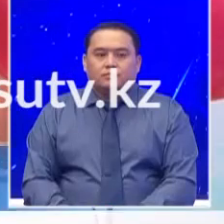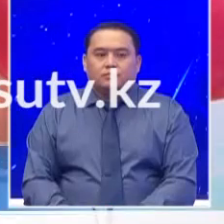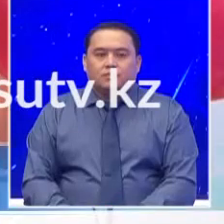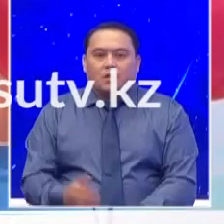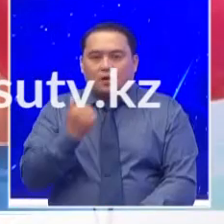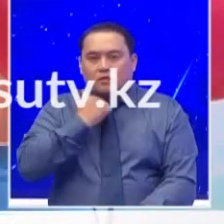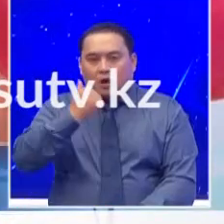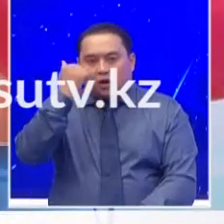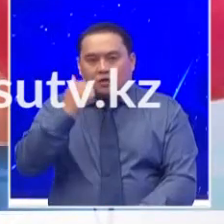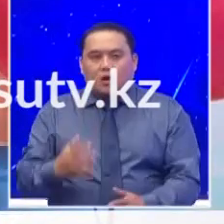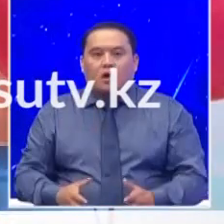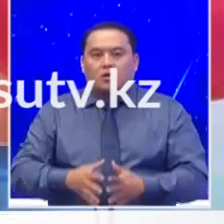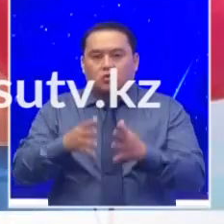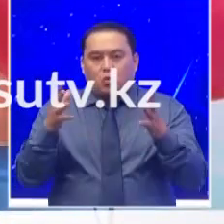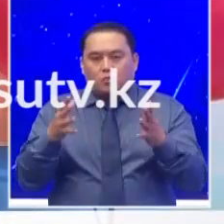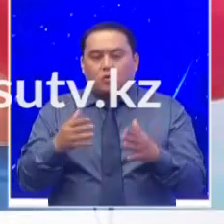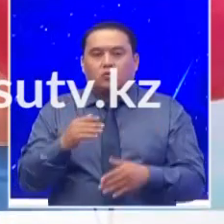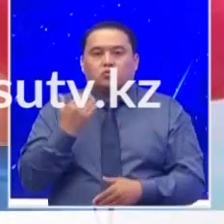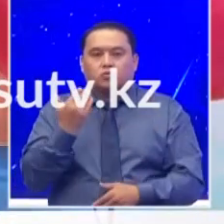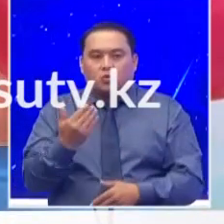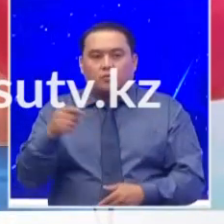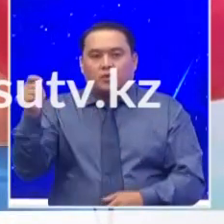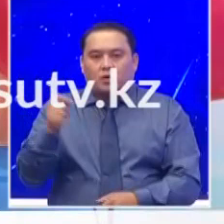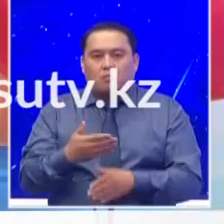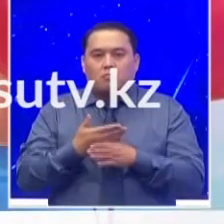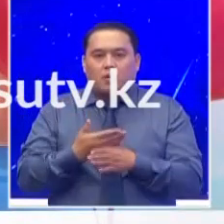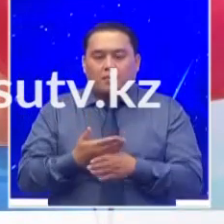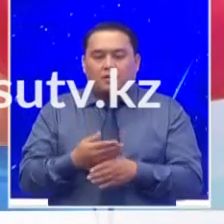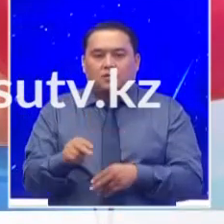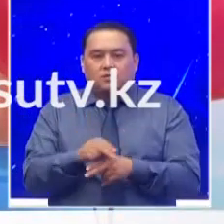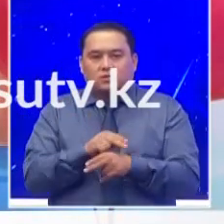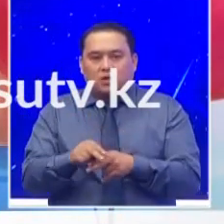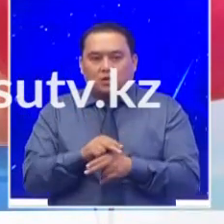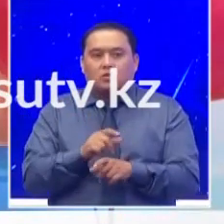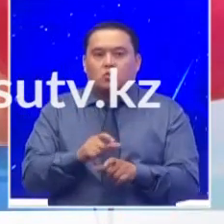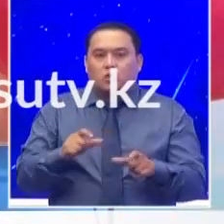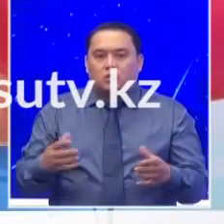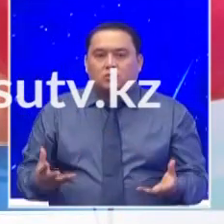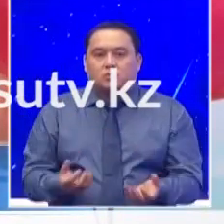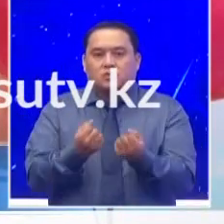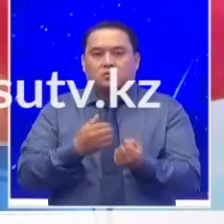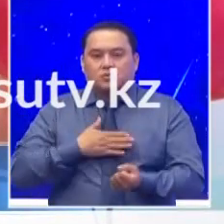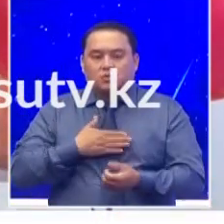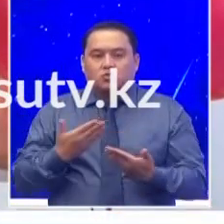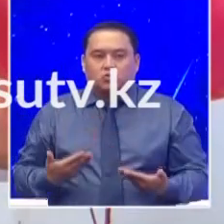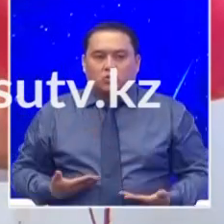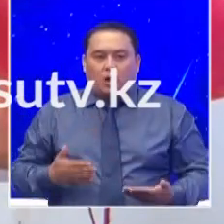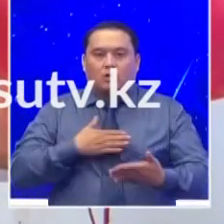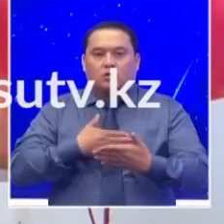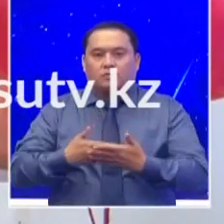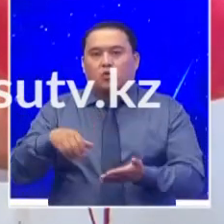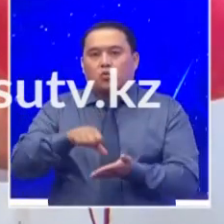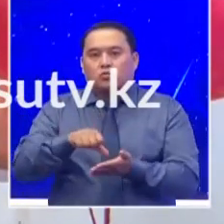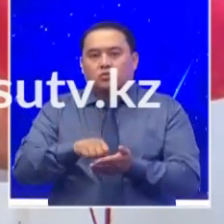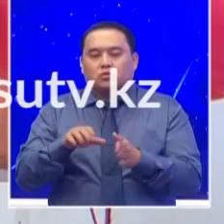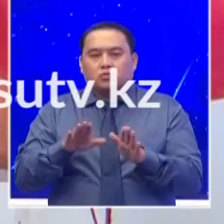Выражаю огромную благодарность всем донорам, которые пришли сегодня и помогли нам исцелить многих пациентов и спасти многие жизни. Активное участие принимают